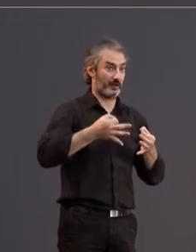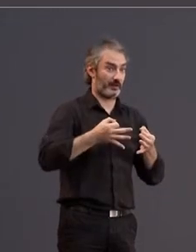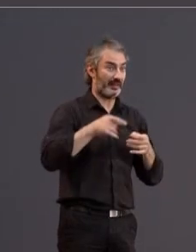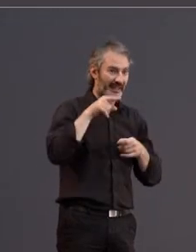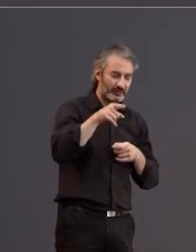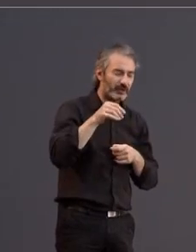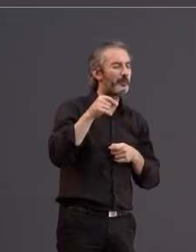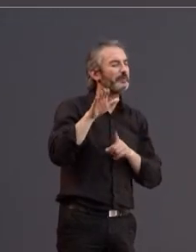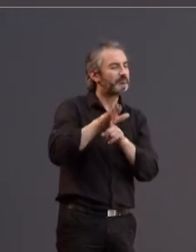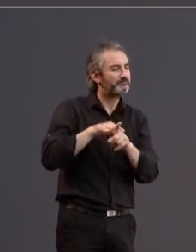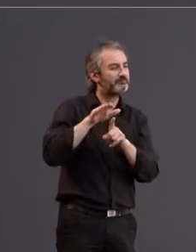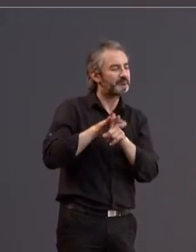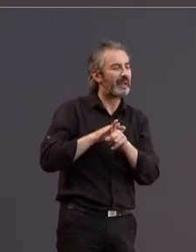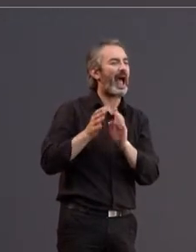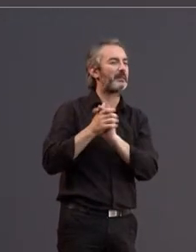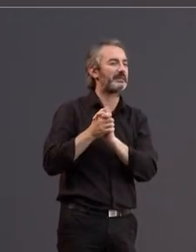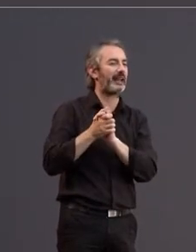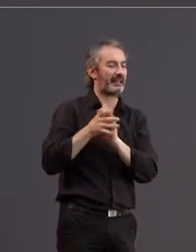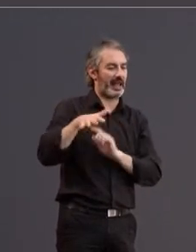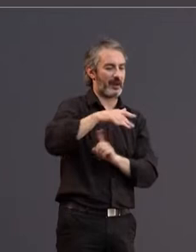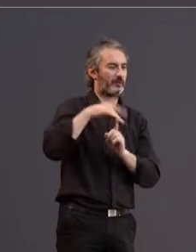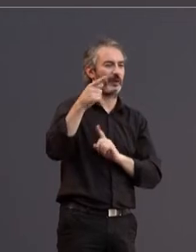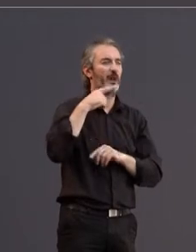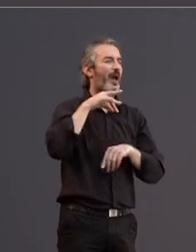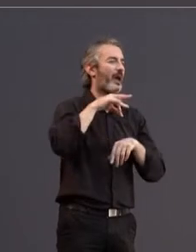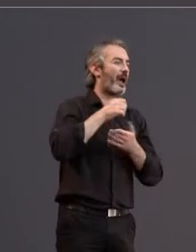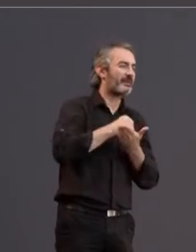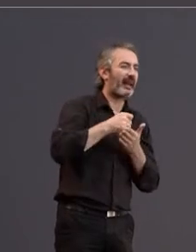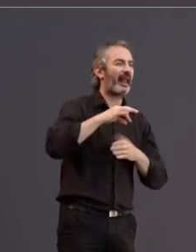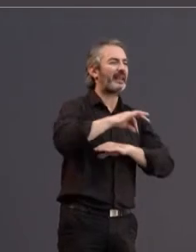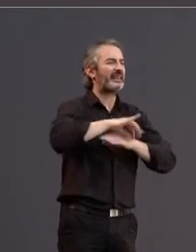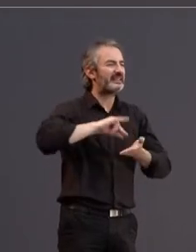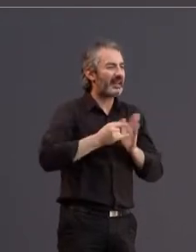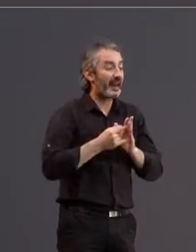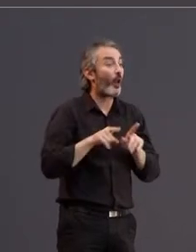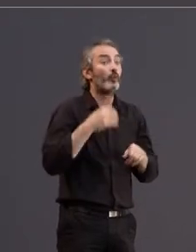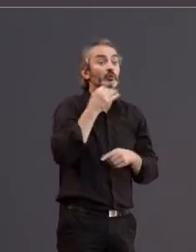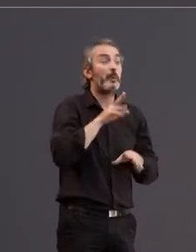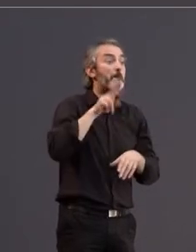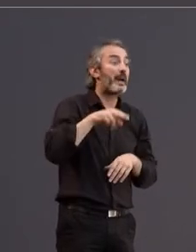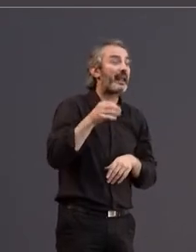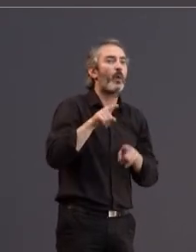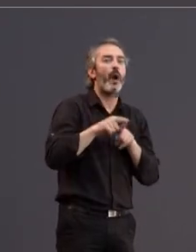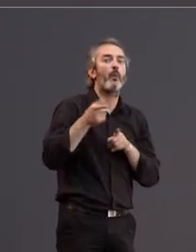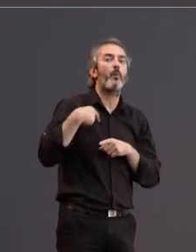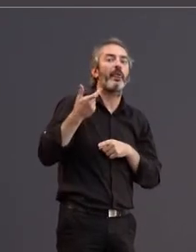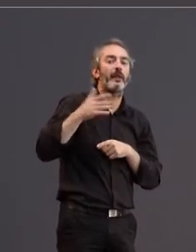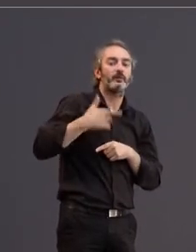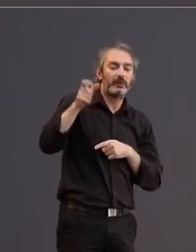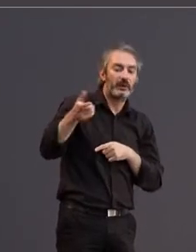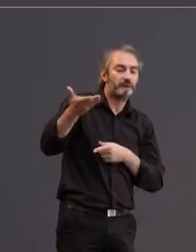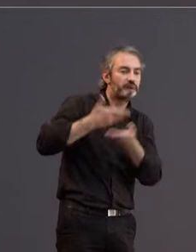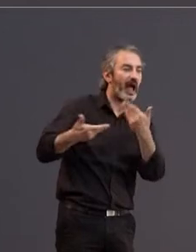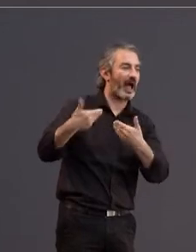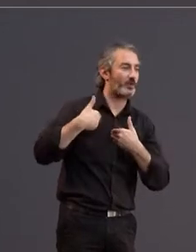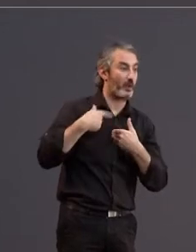les amistats també fora del vostre àmbit. Sanitàries, cuineres, enginyeres, no? Mai no se sap quan necessites ajuda de primera mà per fer la feina. Jo